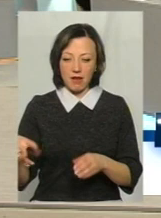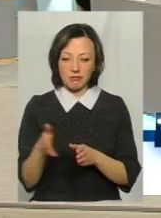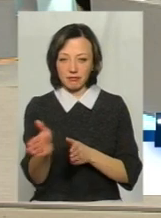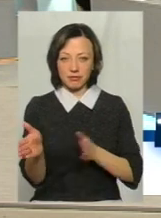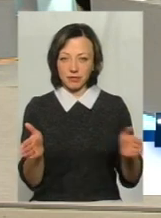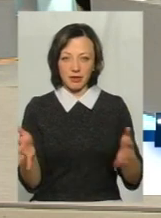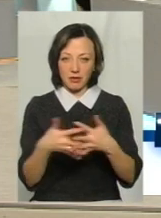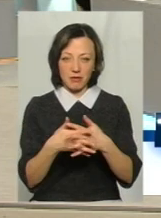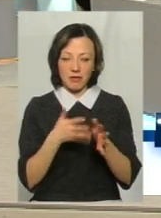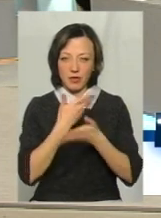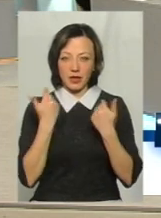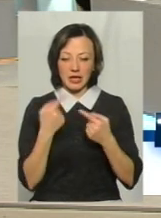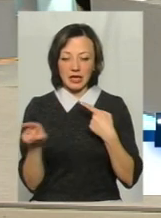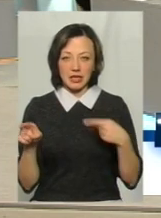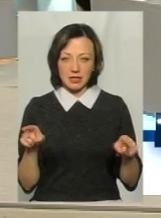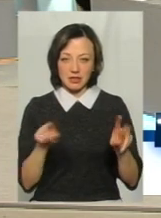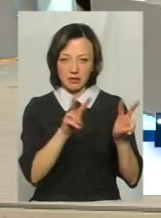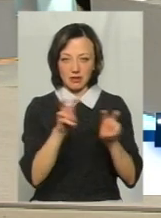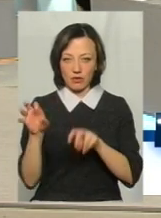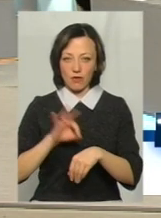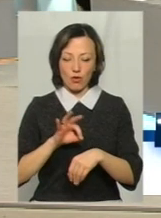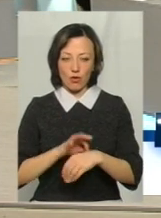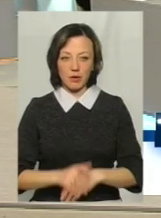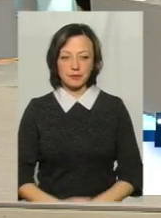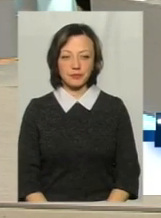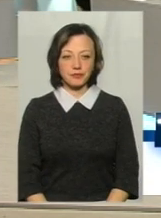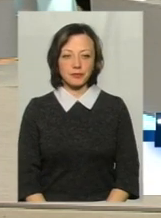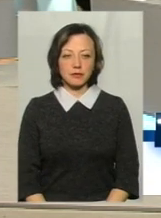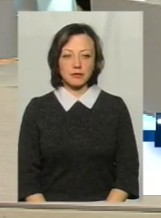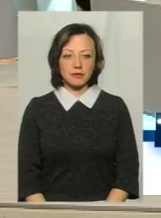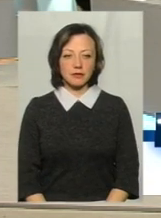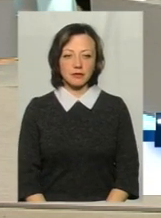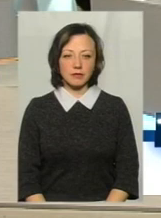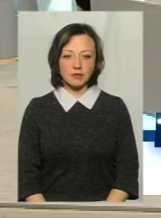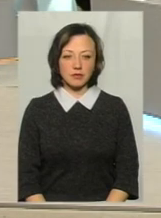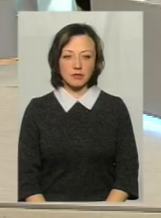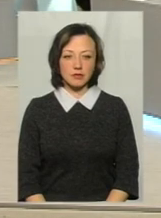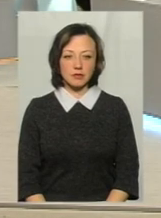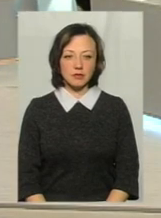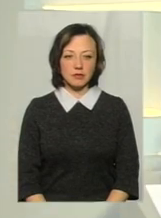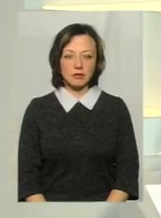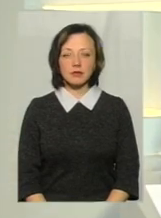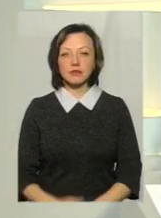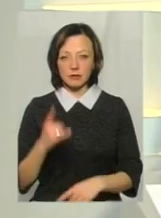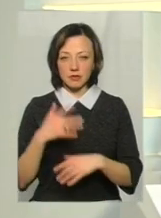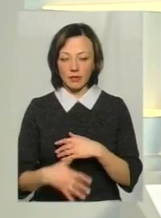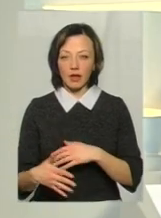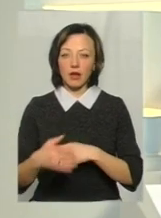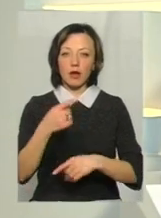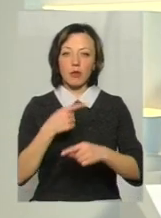не стикаються. Тобто, ну, це різні, так би мовити, так, да. ці хвороби, так? Так, так. Я зрозумів. Повертаючись все ж таки